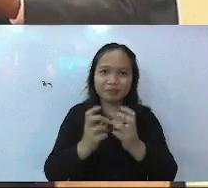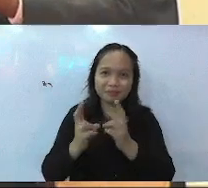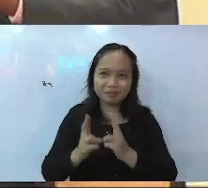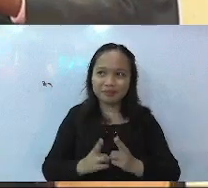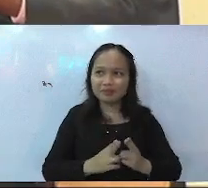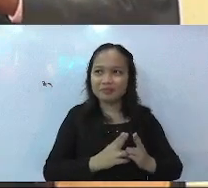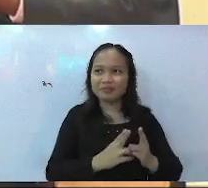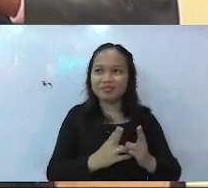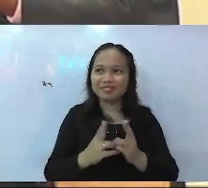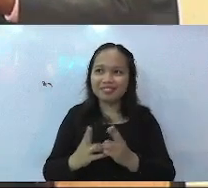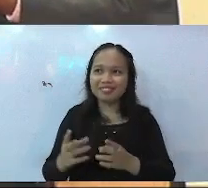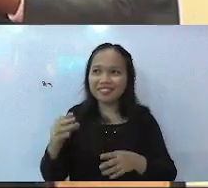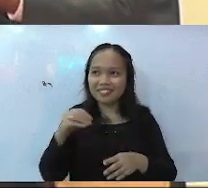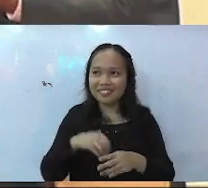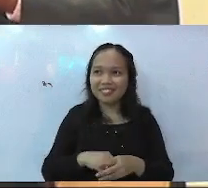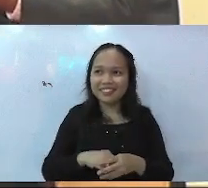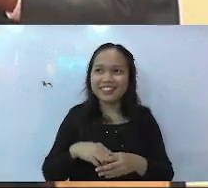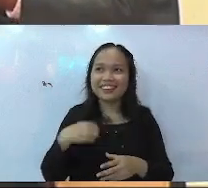sa aming